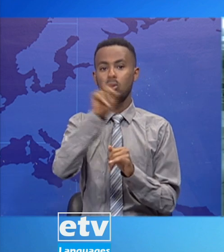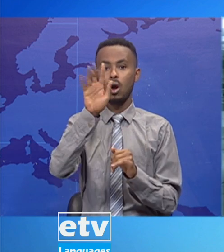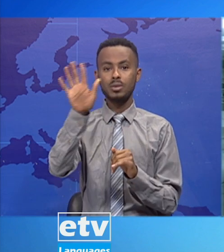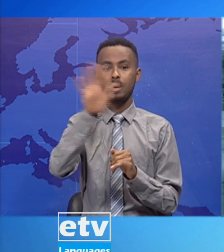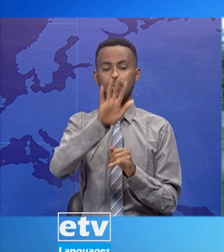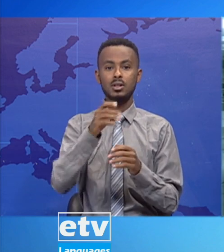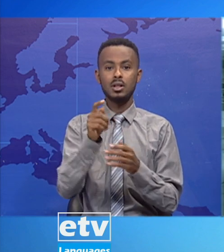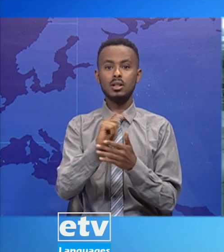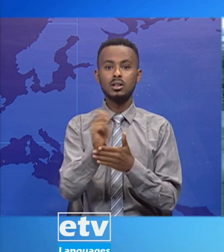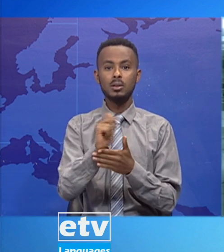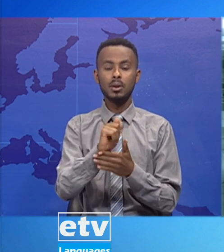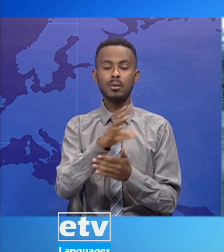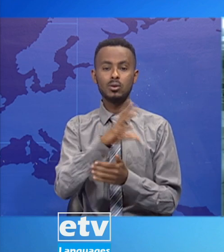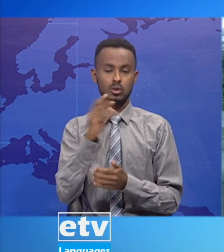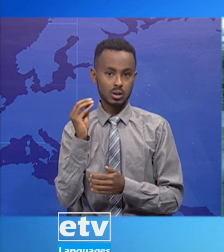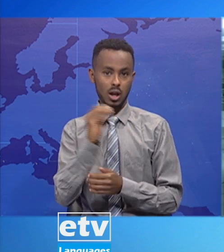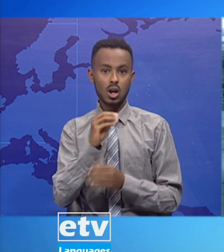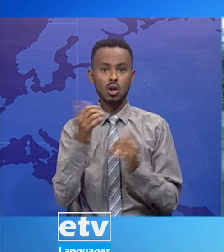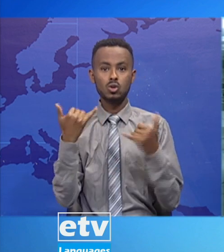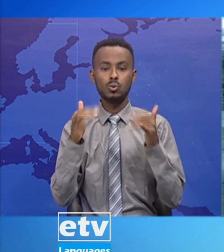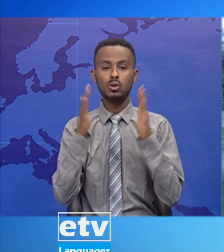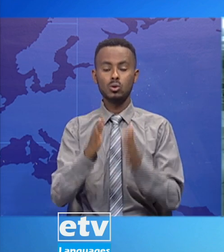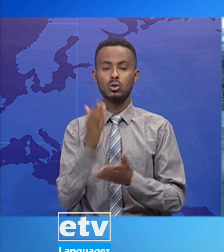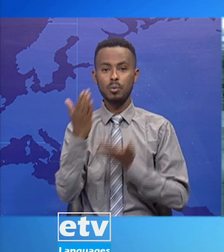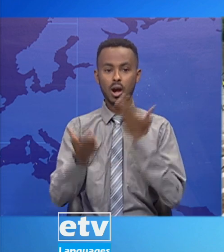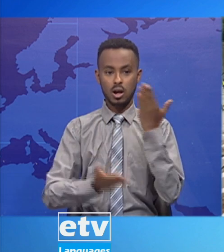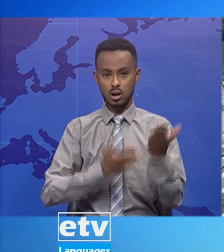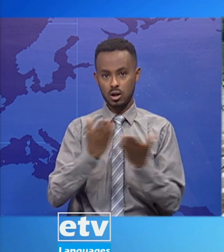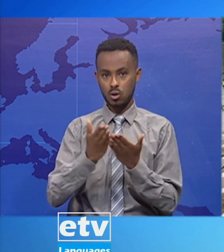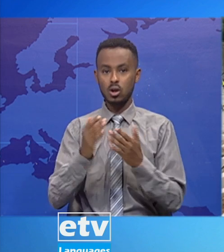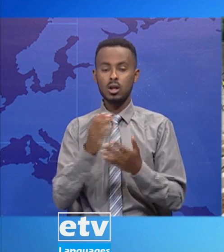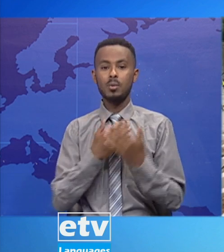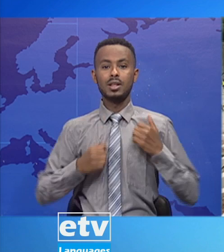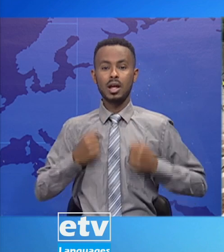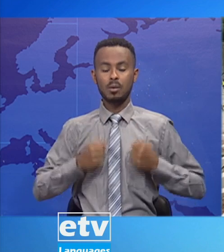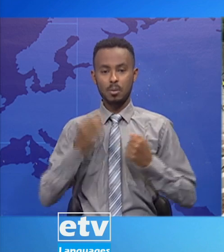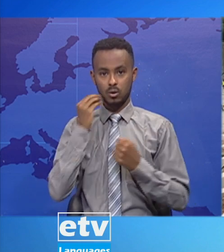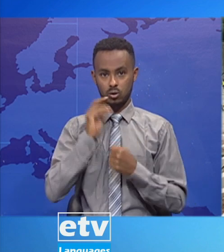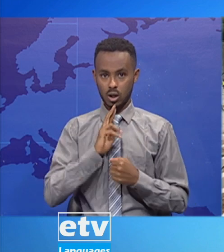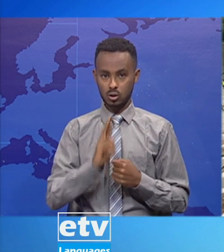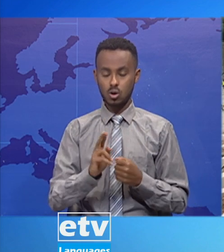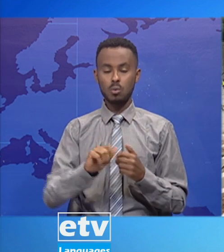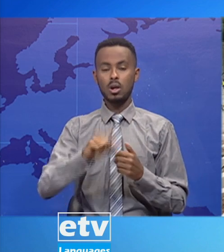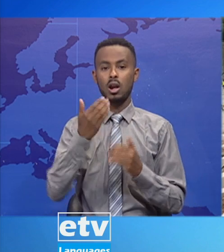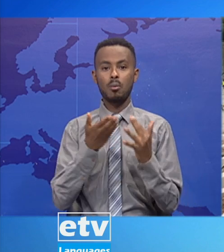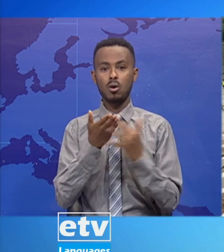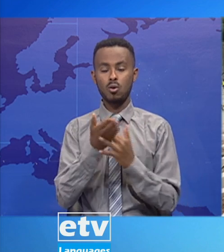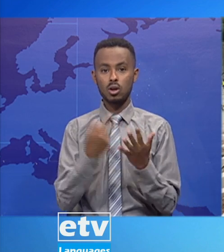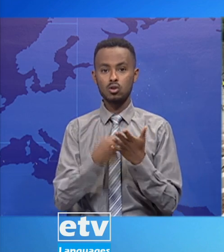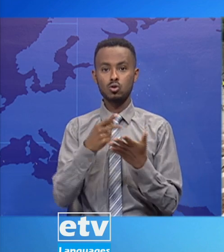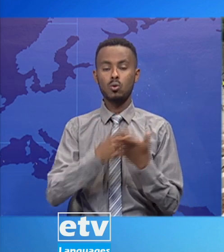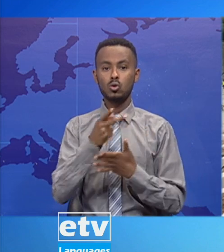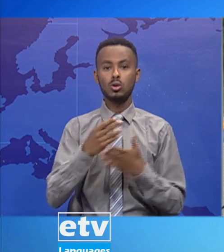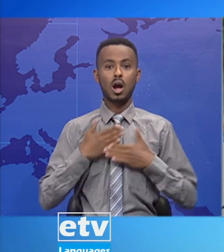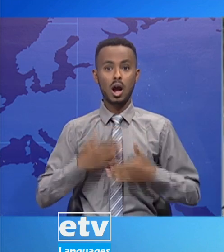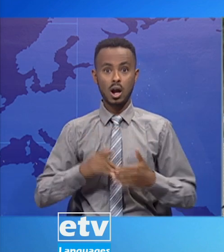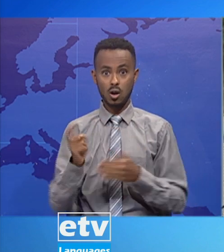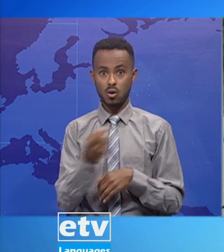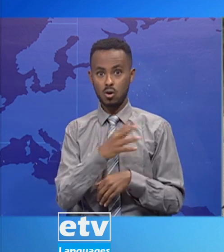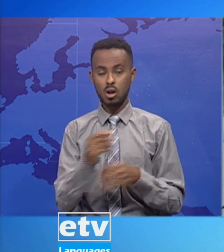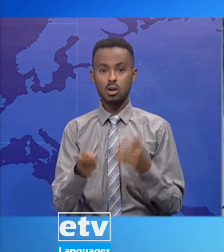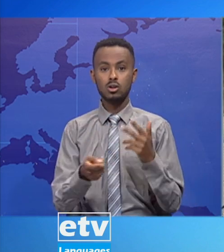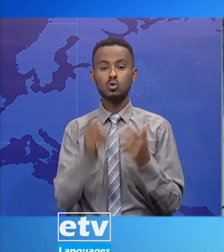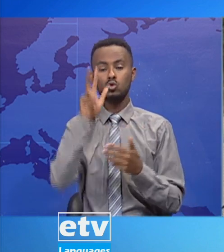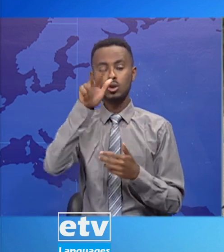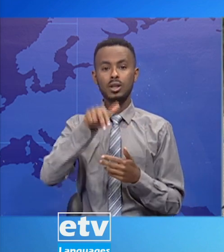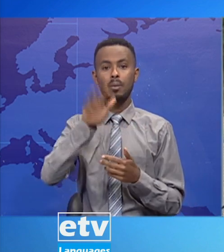155 የመጸዳጃ ቤቶችና ለስፖርተኞች የሚያገለግሉ የመታጠቢያ ቤቶች ናቸው። በሌላ በኩል የዚሁ ፕሮጀክት አካል የሆነውና